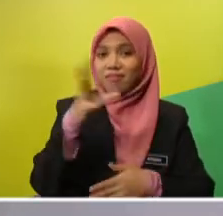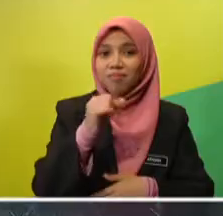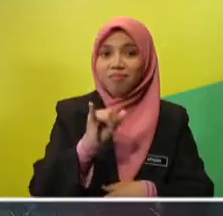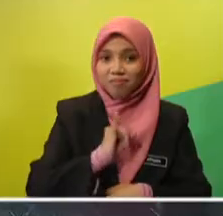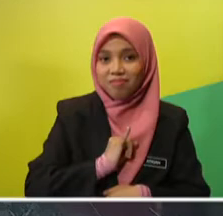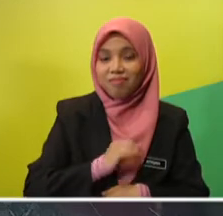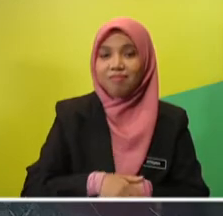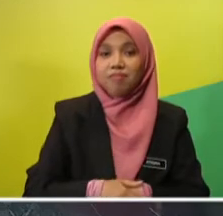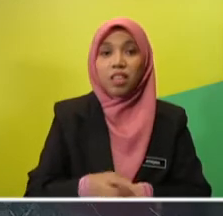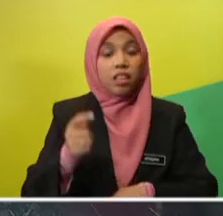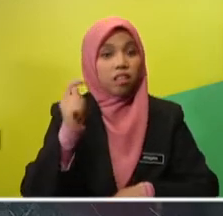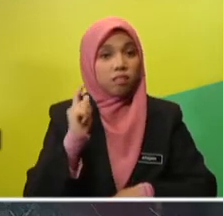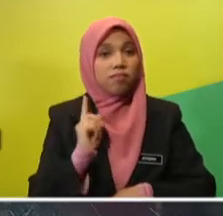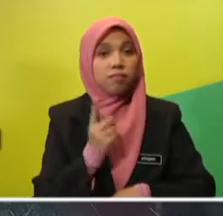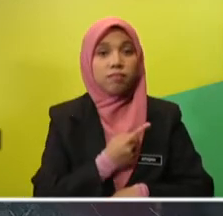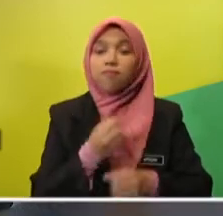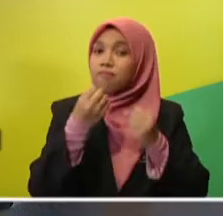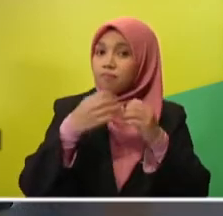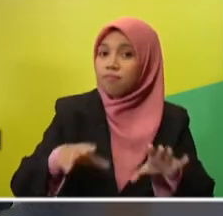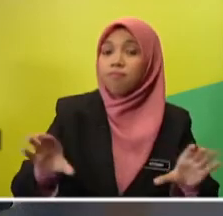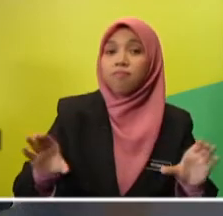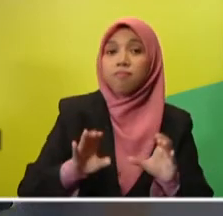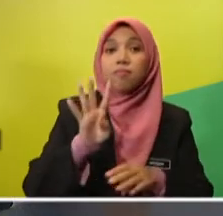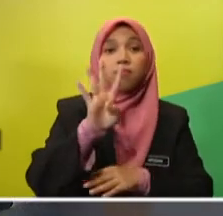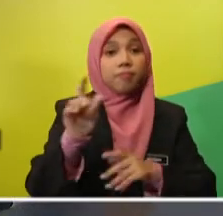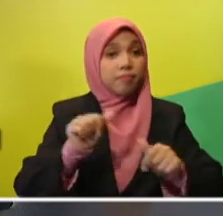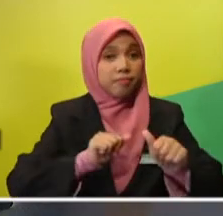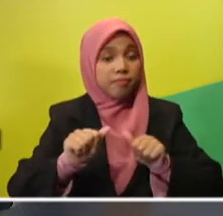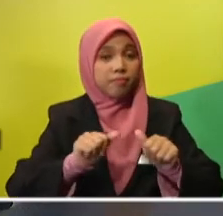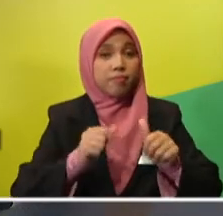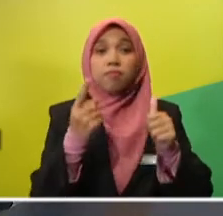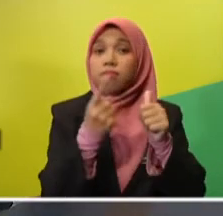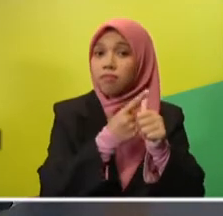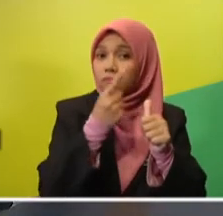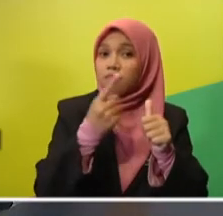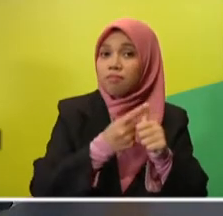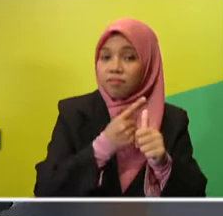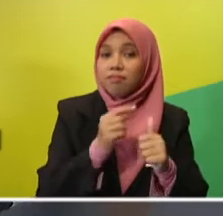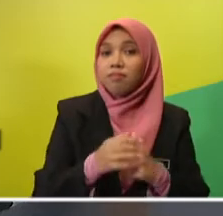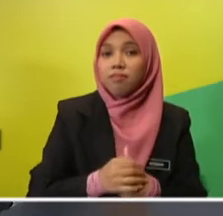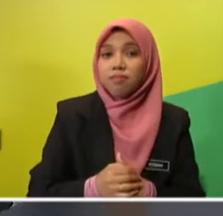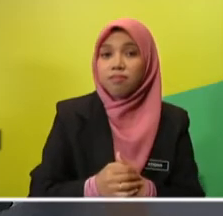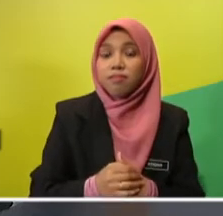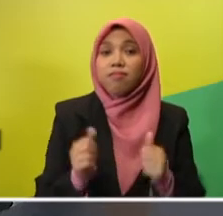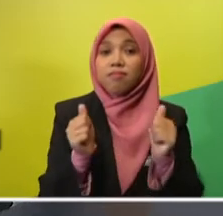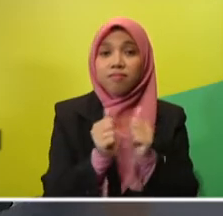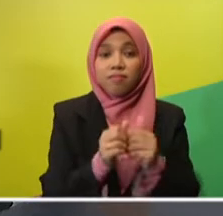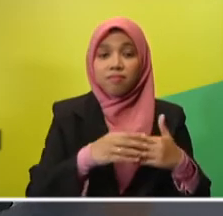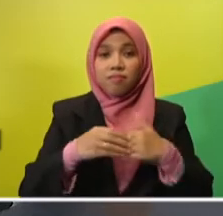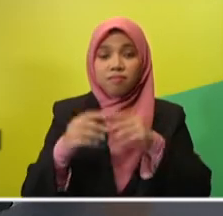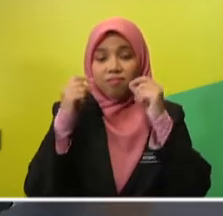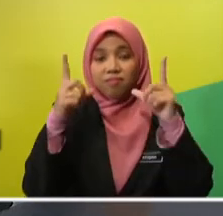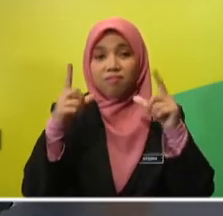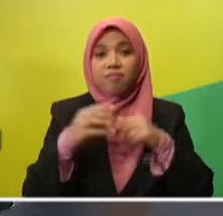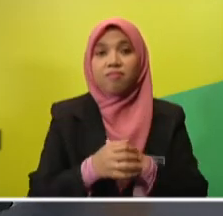Okey, tadi kita telah menjalankan 4 aktiviti. Yang pertama, dengan pemandu celik, pengenalan